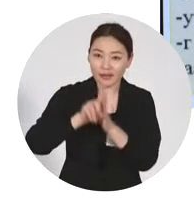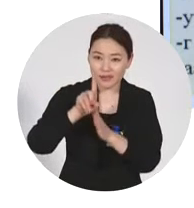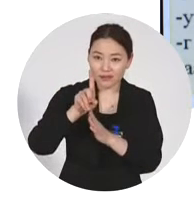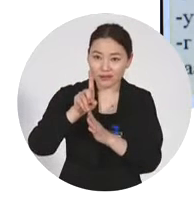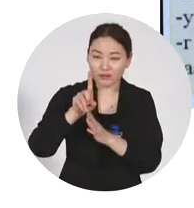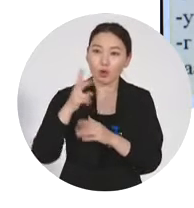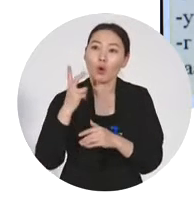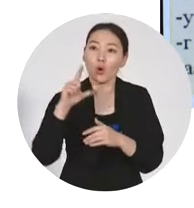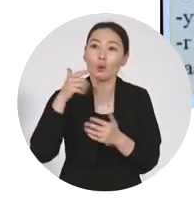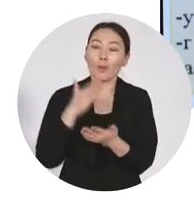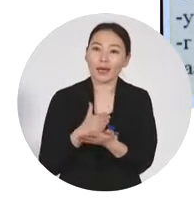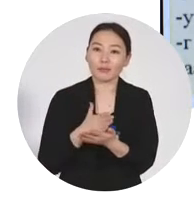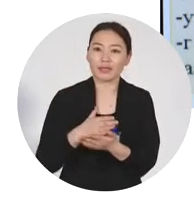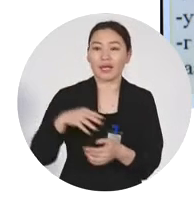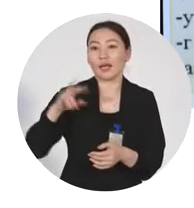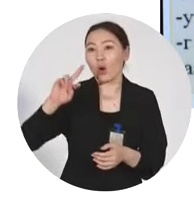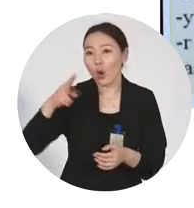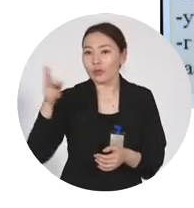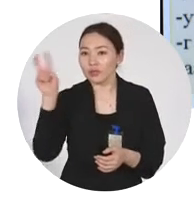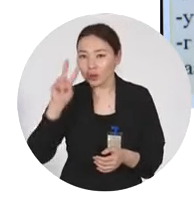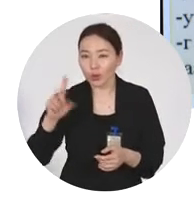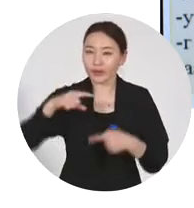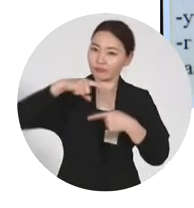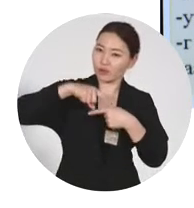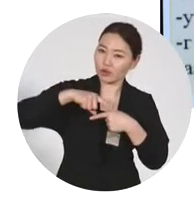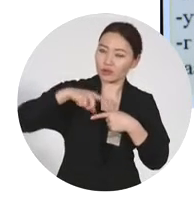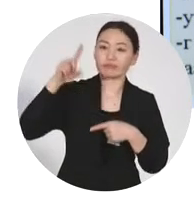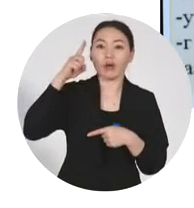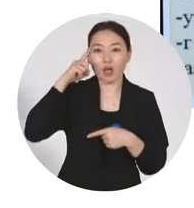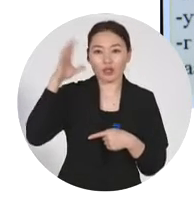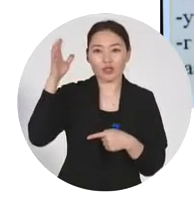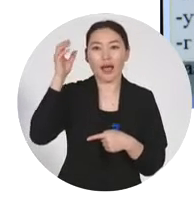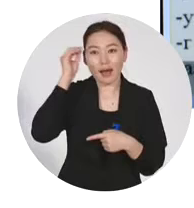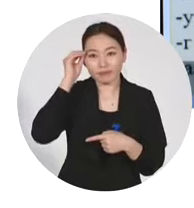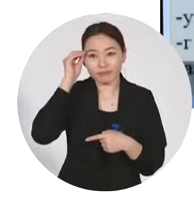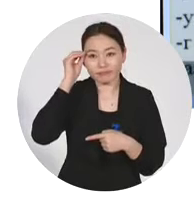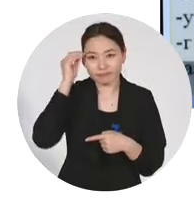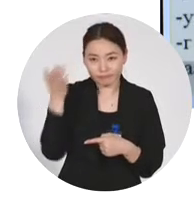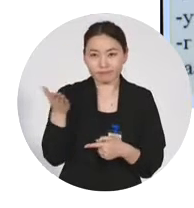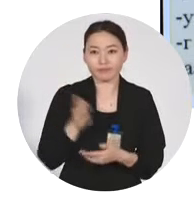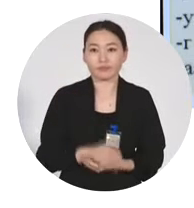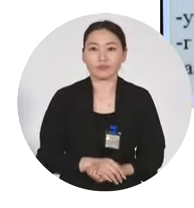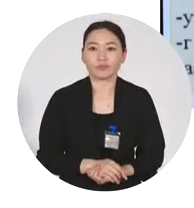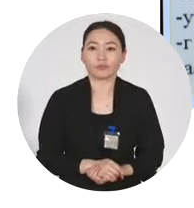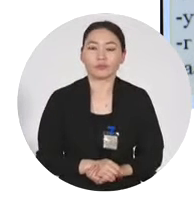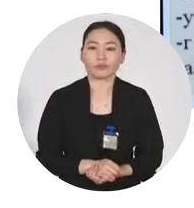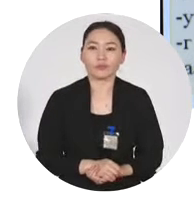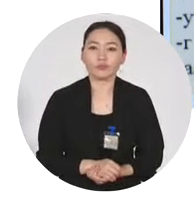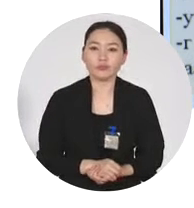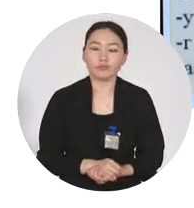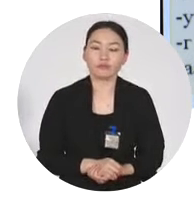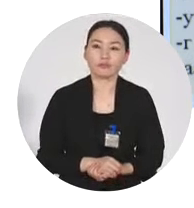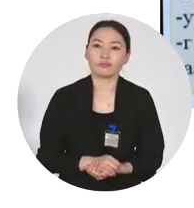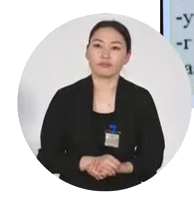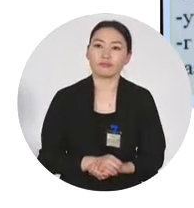бол эс хувилгач нөхцөл юм а гэж үздэг. За бид нар хувилгач ба эс хувилгач